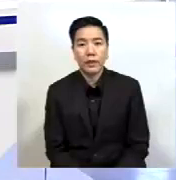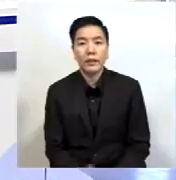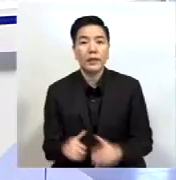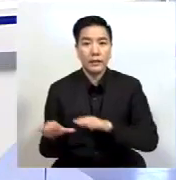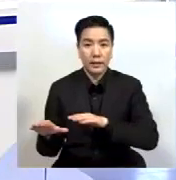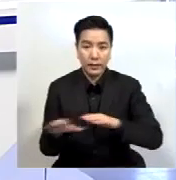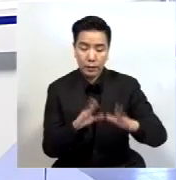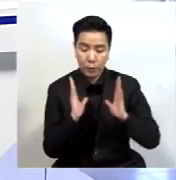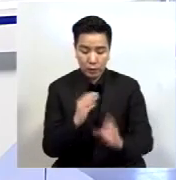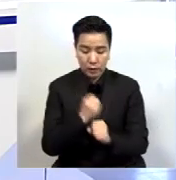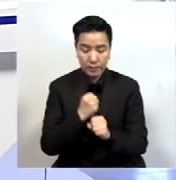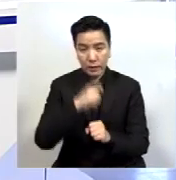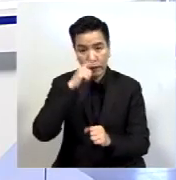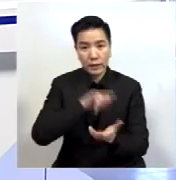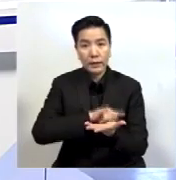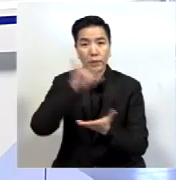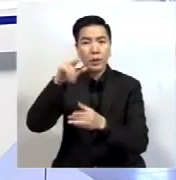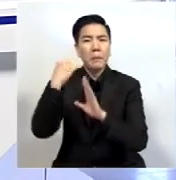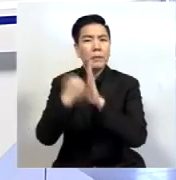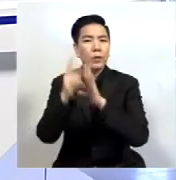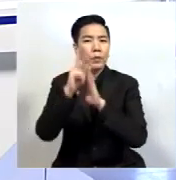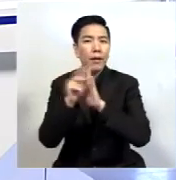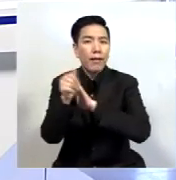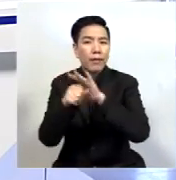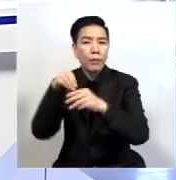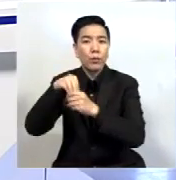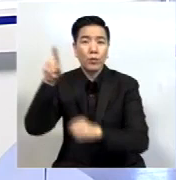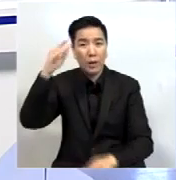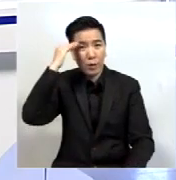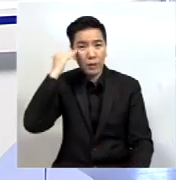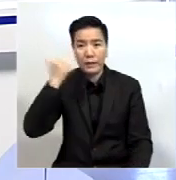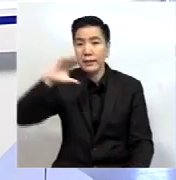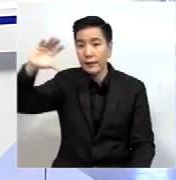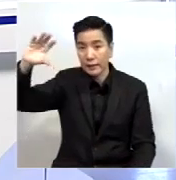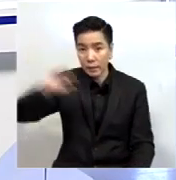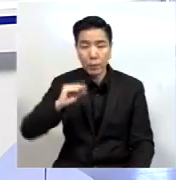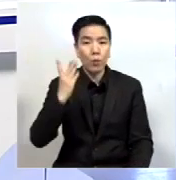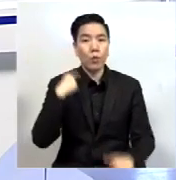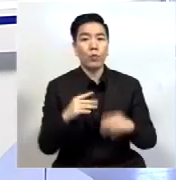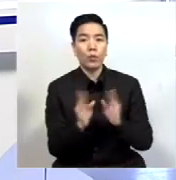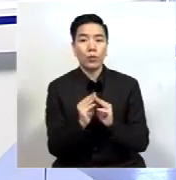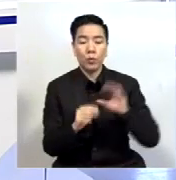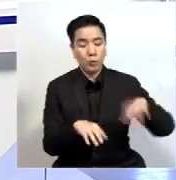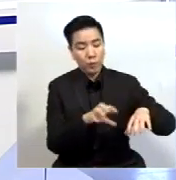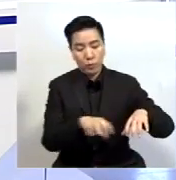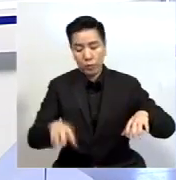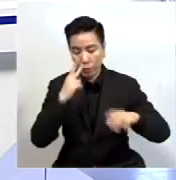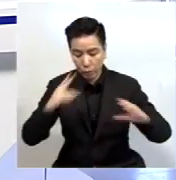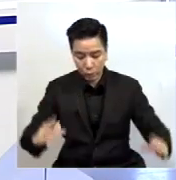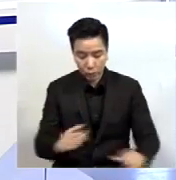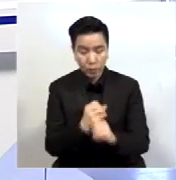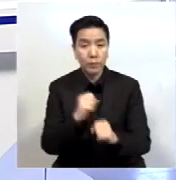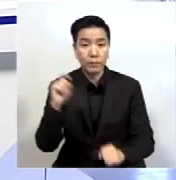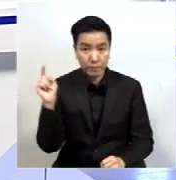ส่วนการเตรียมความพร้อมรับแรงงานไทยที่ไปทำงานผิดกฎหมายจากเกาหลีใต้นะคะหลังจากเมื่อวานนี้มีการประชุมร่วมกับทุกหน่วยงานก็ได้ข้อสรุป